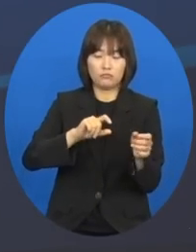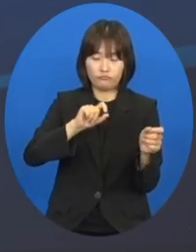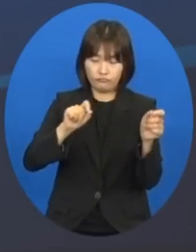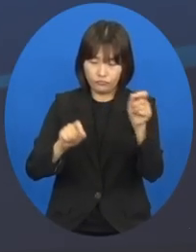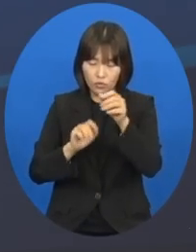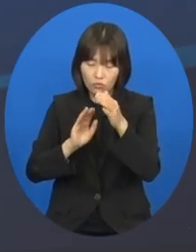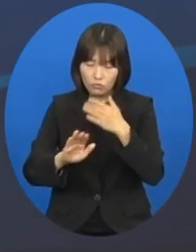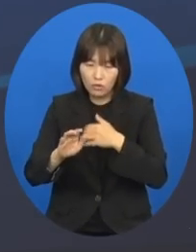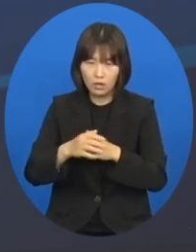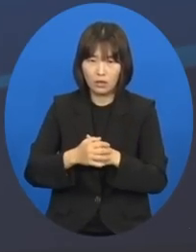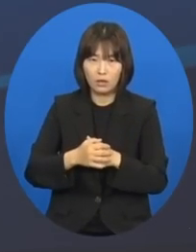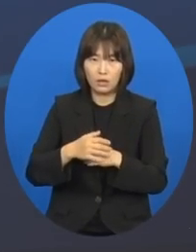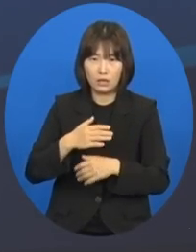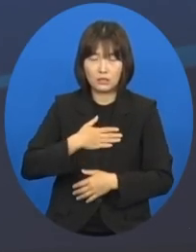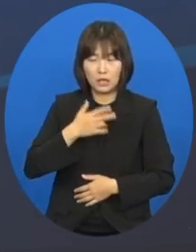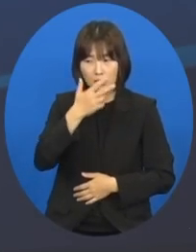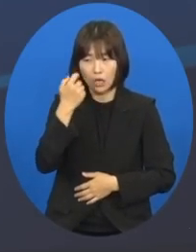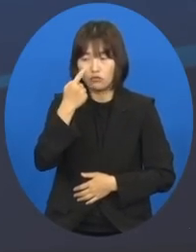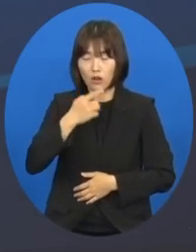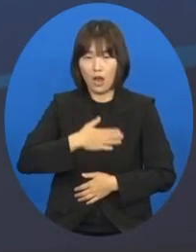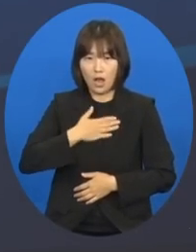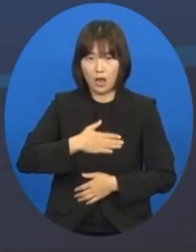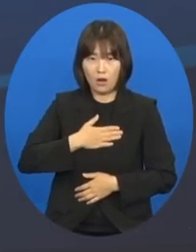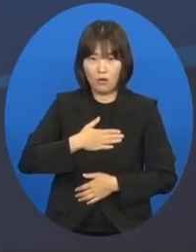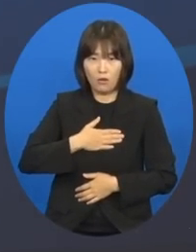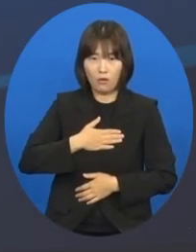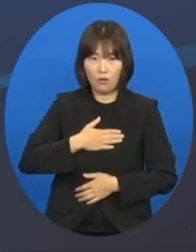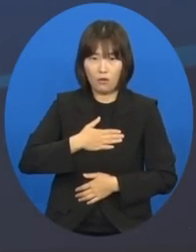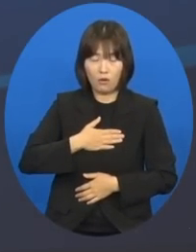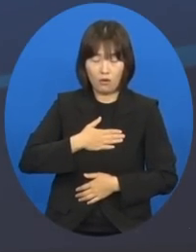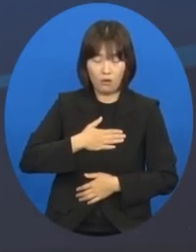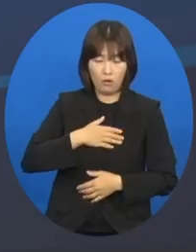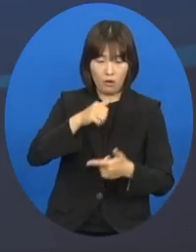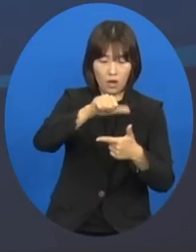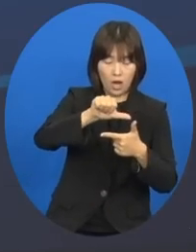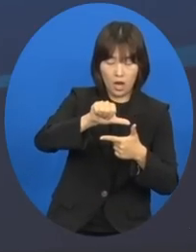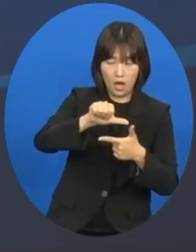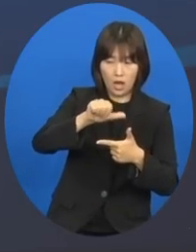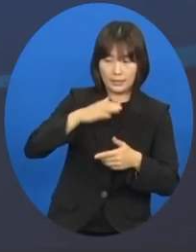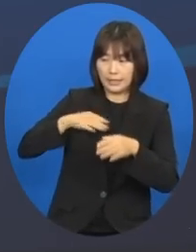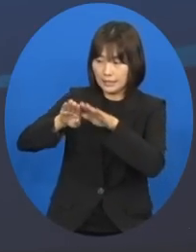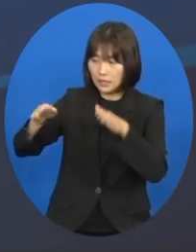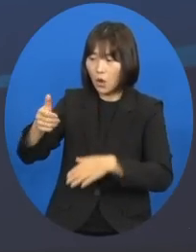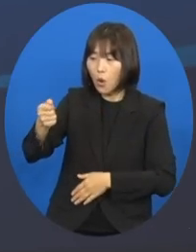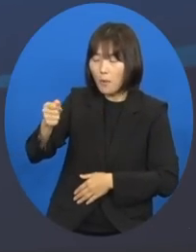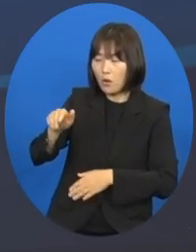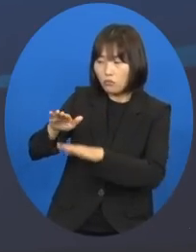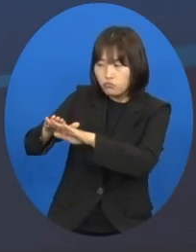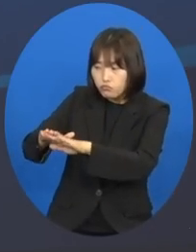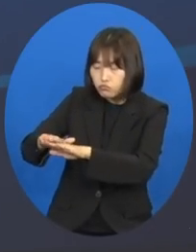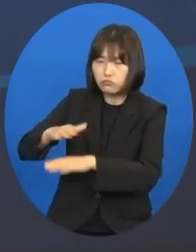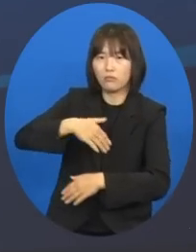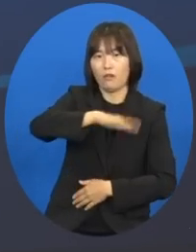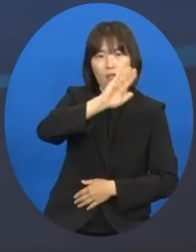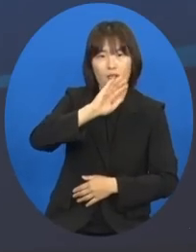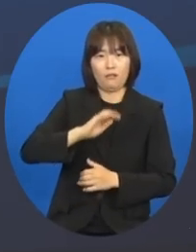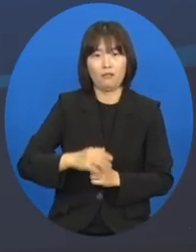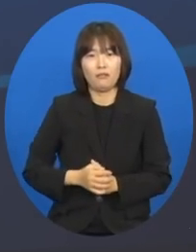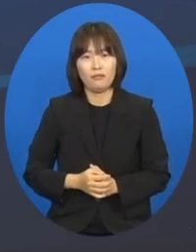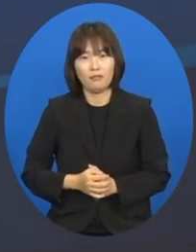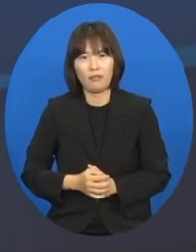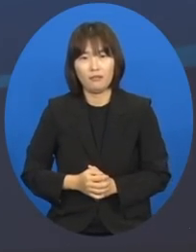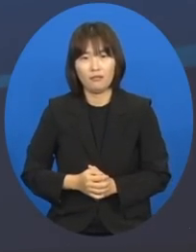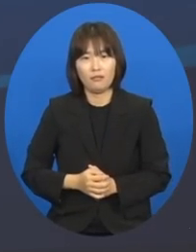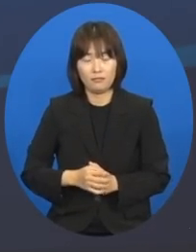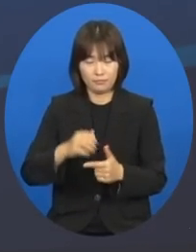알고 아이가 몰래 들어와서 5만원을 제 책상에 놓고 가요 지금 대학생인데 저희 아들은